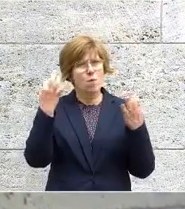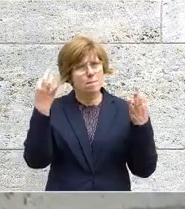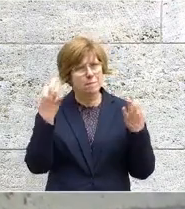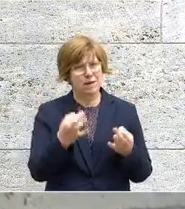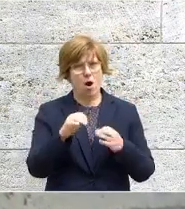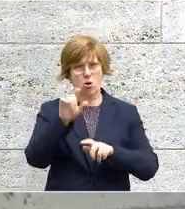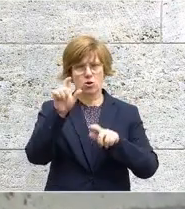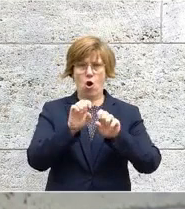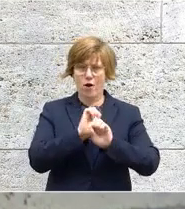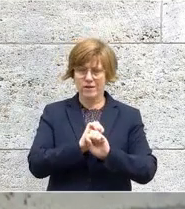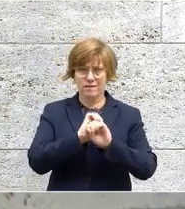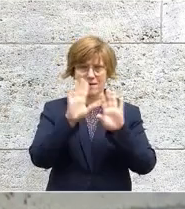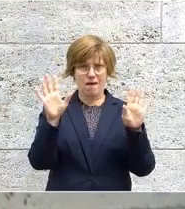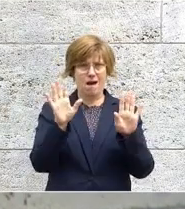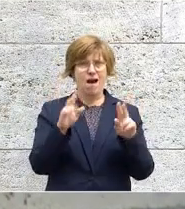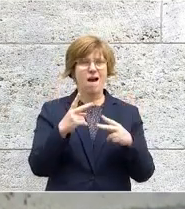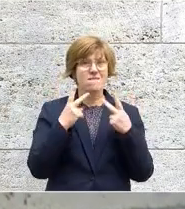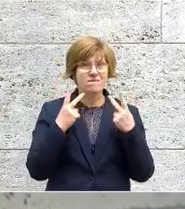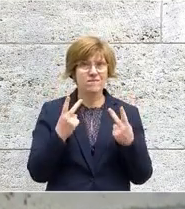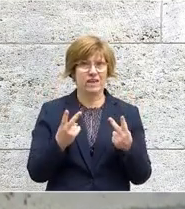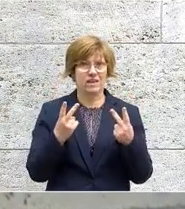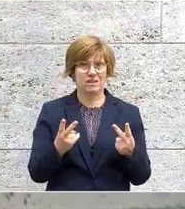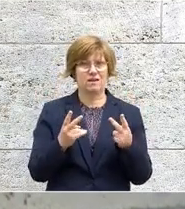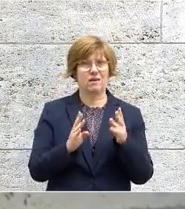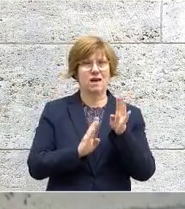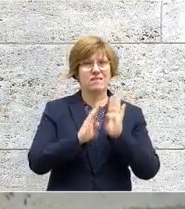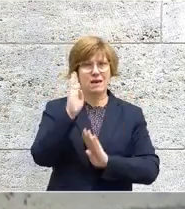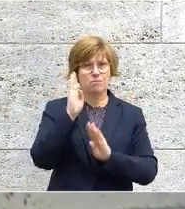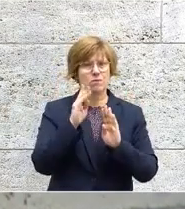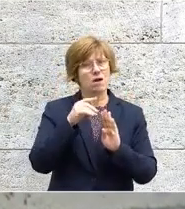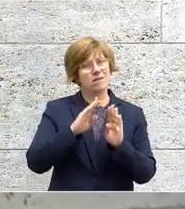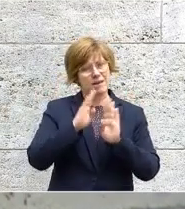ist, den Menschen klarzumachen, wie wichtig